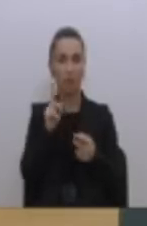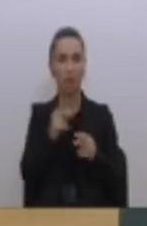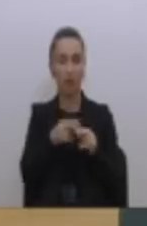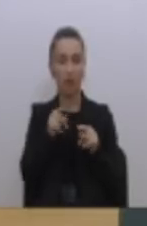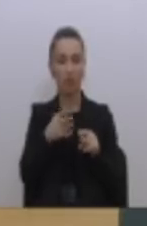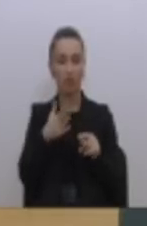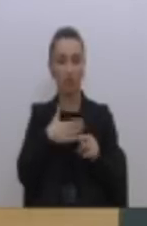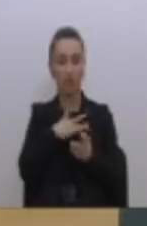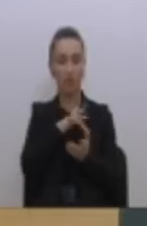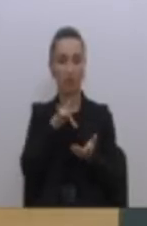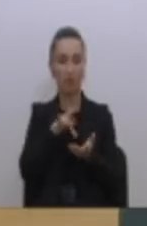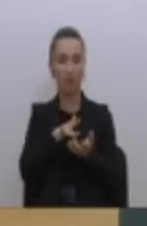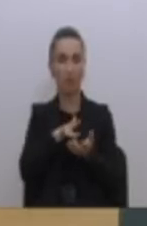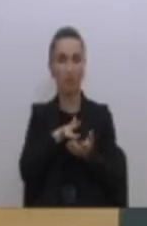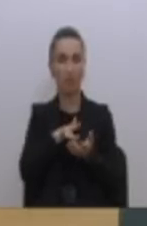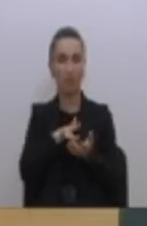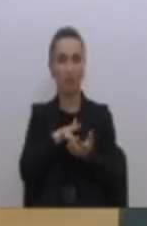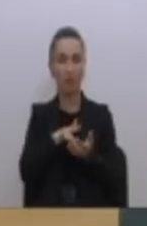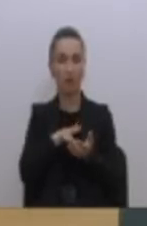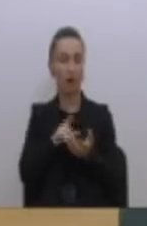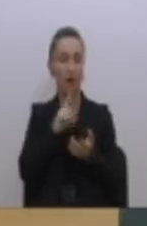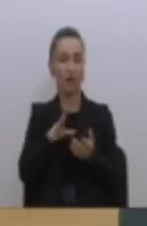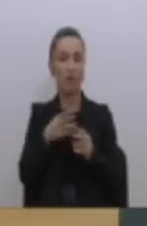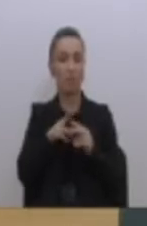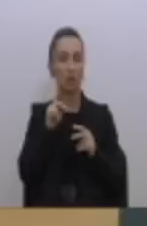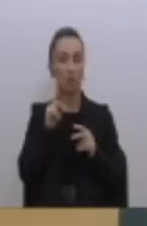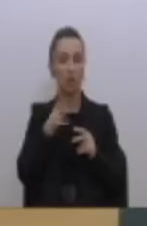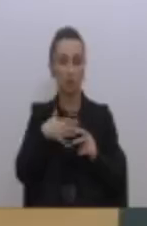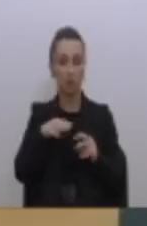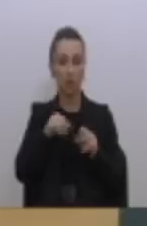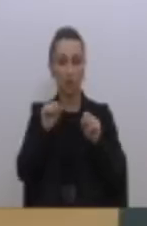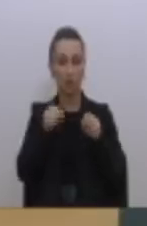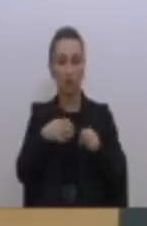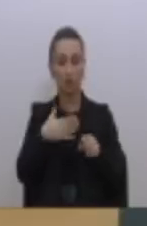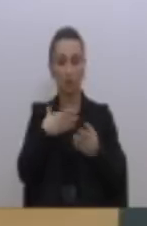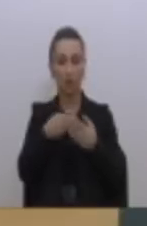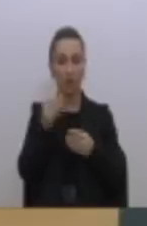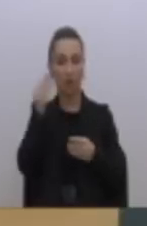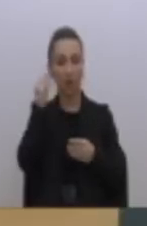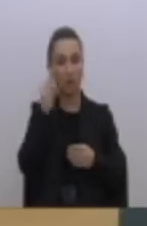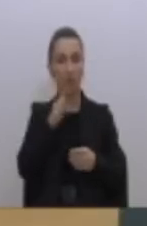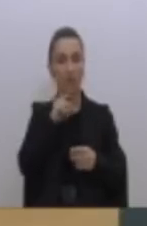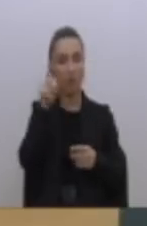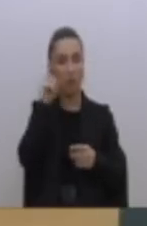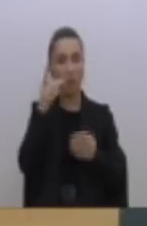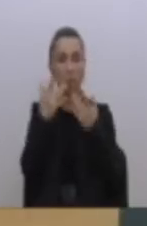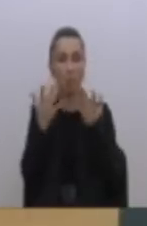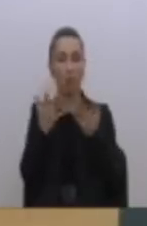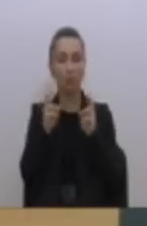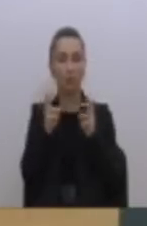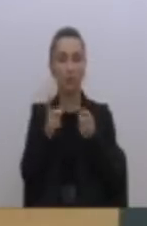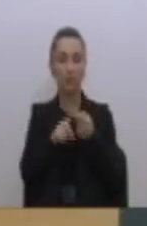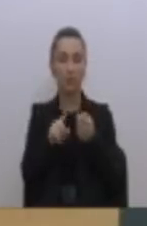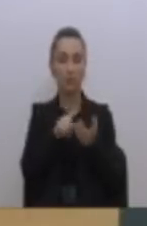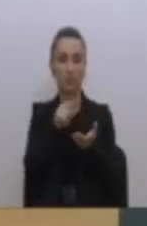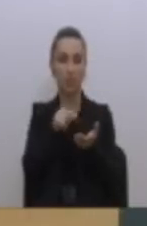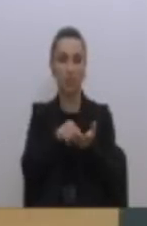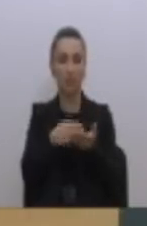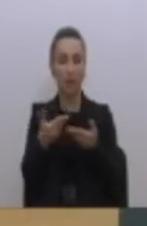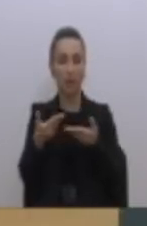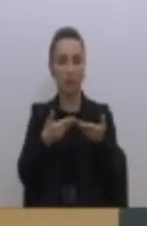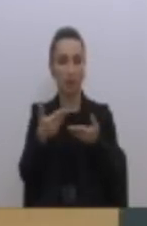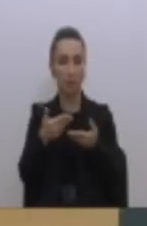ეს ჩვენს ქვეყანაში არ მოსულა. იმიტომ რომ შეიძლება ჩვენი აზრები ამ გენდერული პოლიტიკის რაღაც საკითხებზე